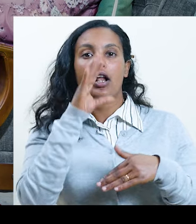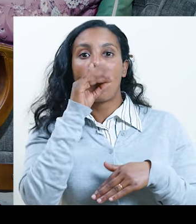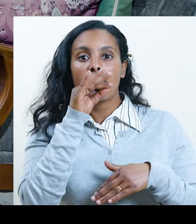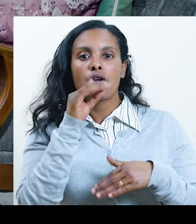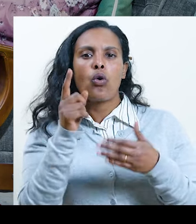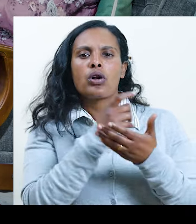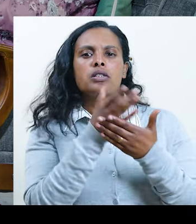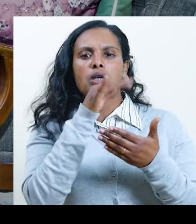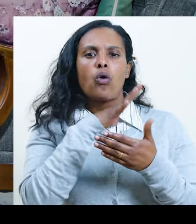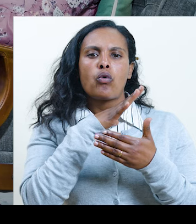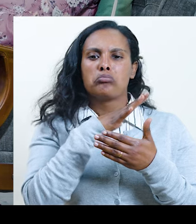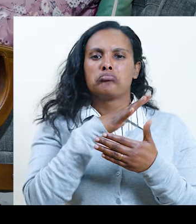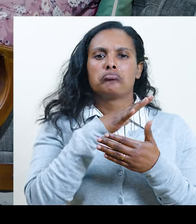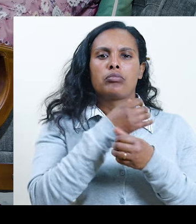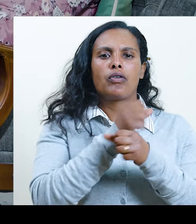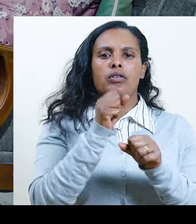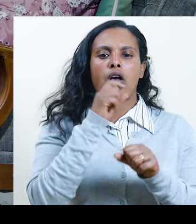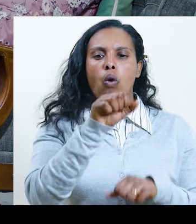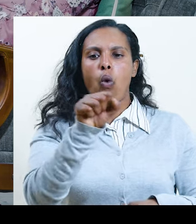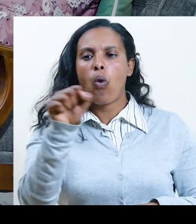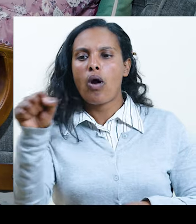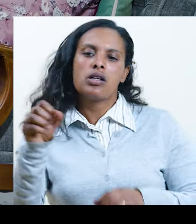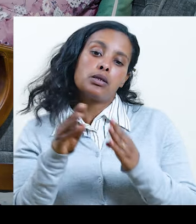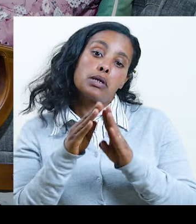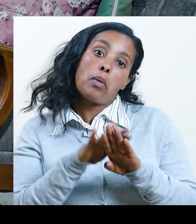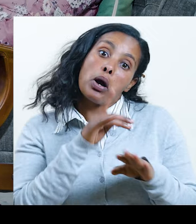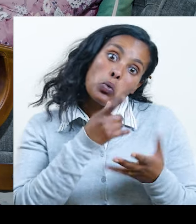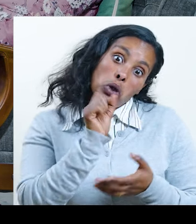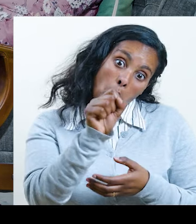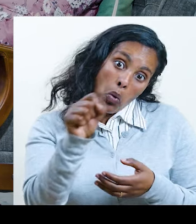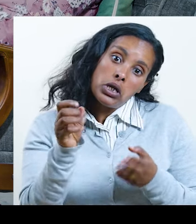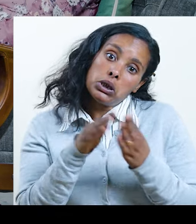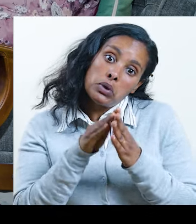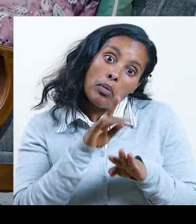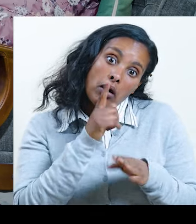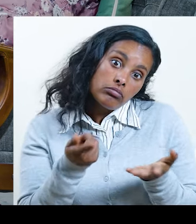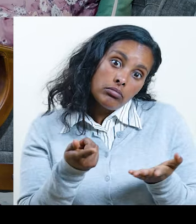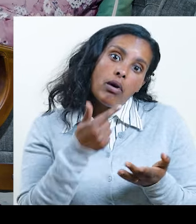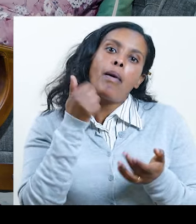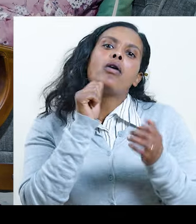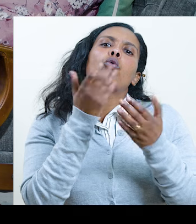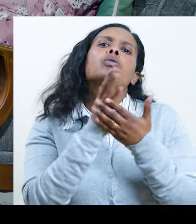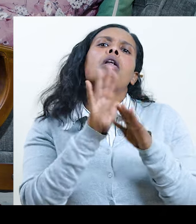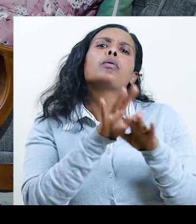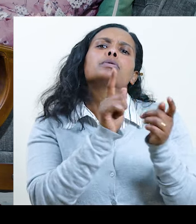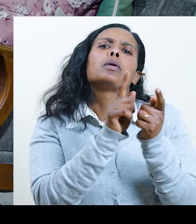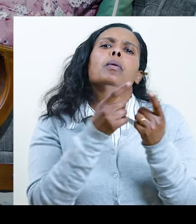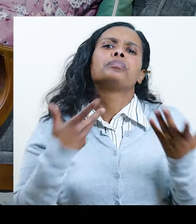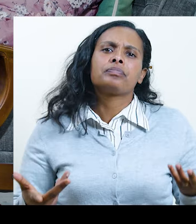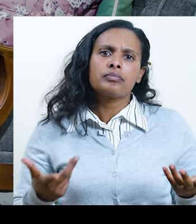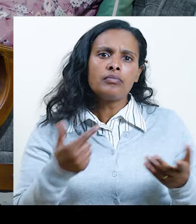ችግሬ ለማውራት የሆነ ሶሉሽን ፈልጌ ሳንኳኳ ስብሰባ ላይ ነን እንባላለን በማን ጉዳይ ላይ ነው